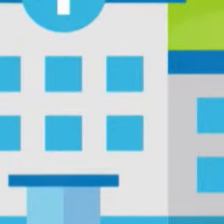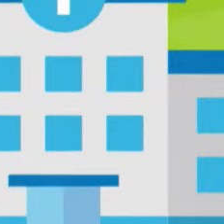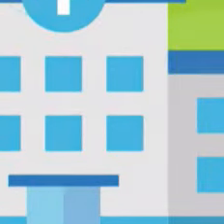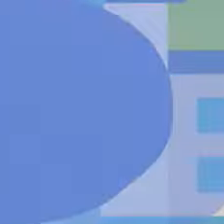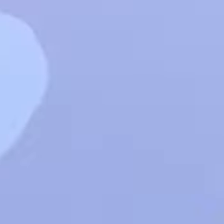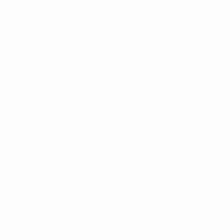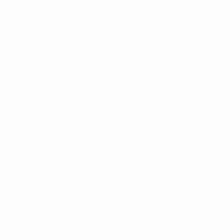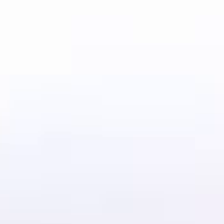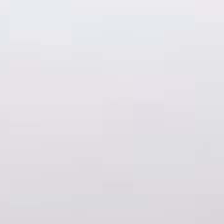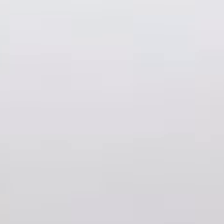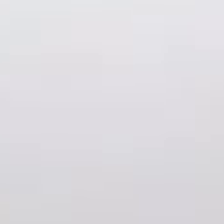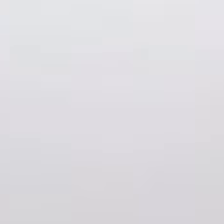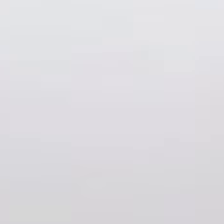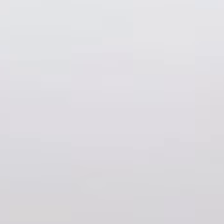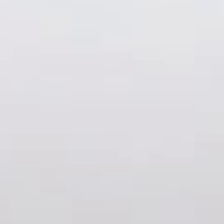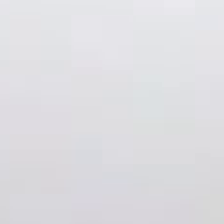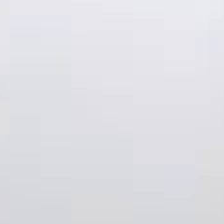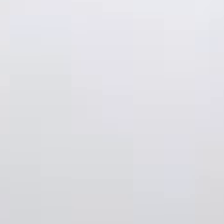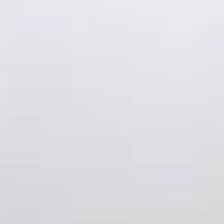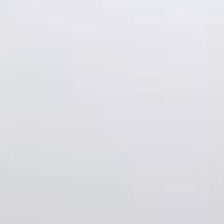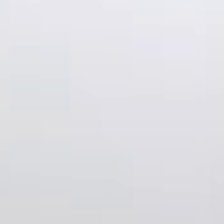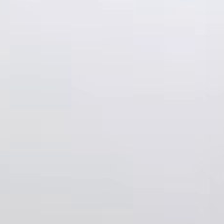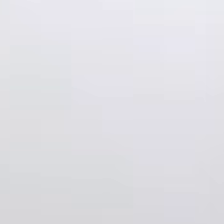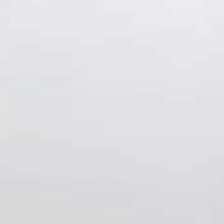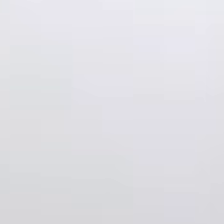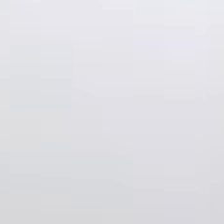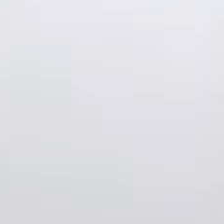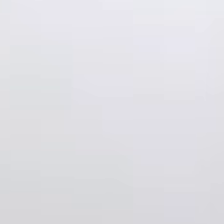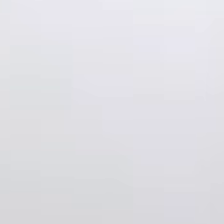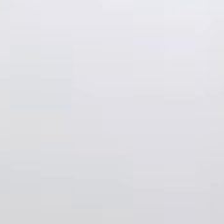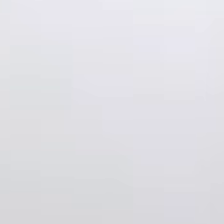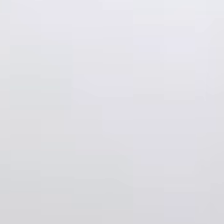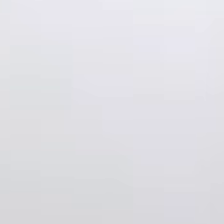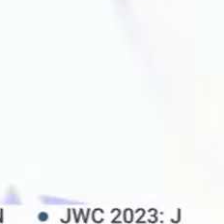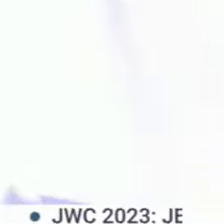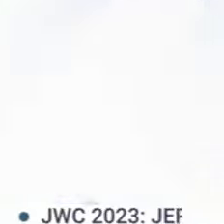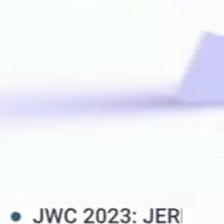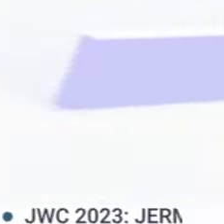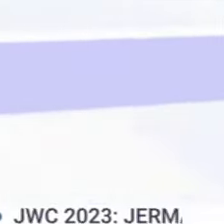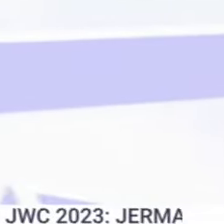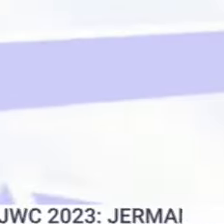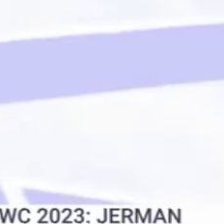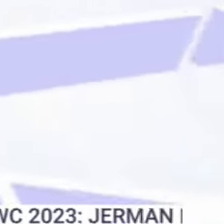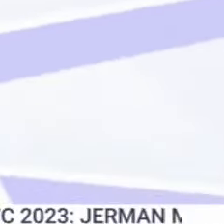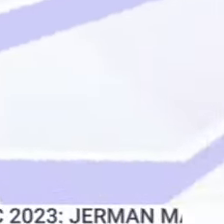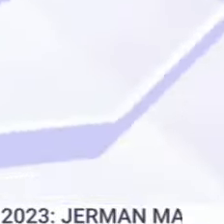selanjutnya. Pesanan ini dibawakan kepada anda daripada RTM.